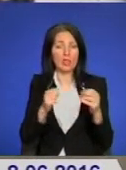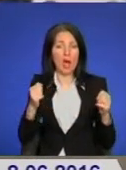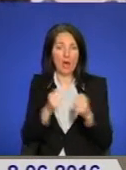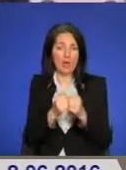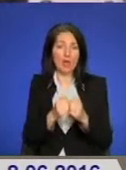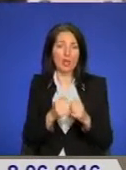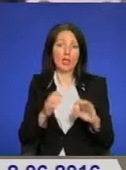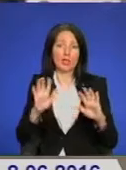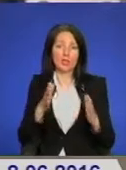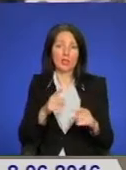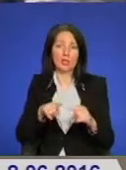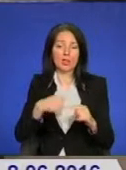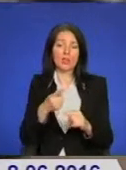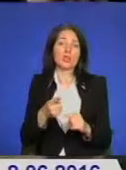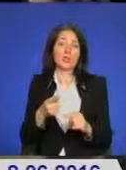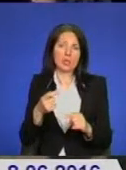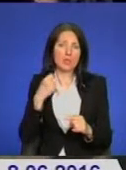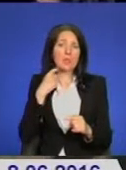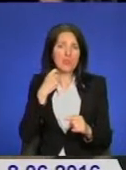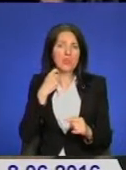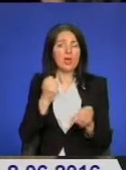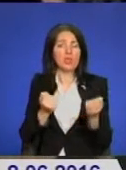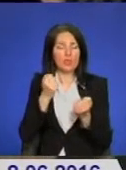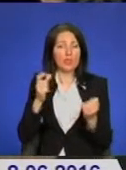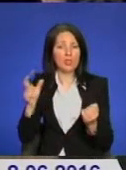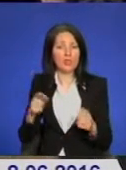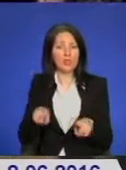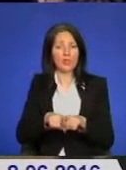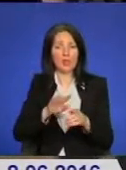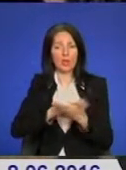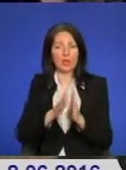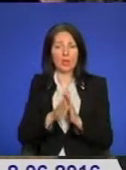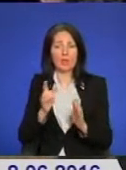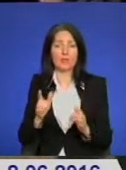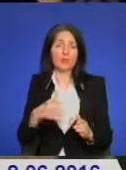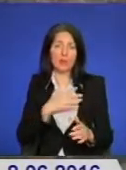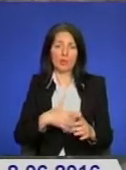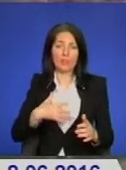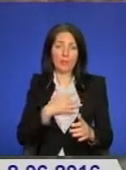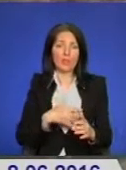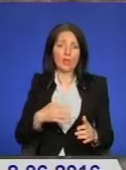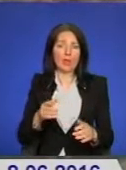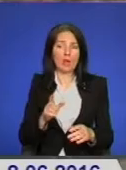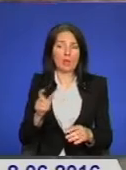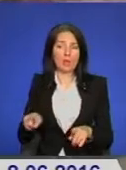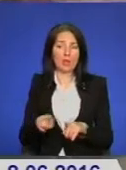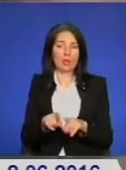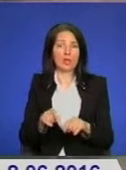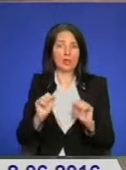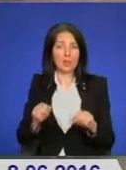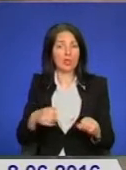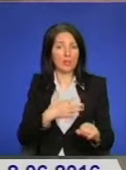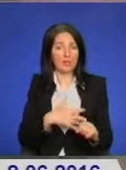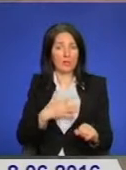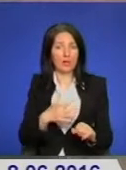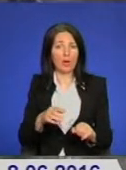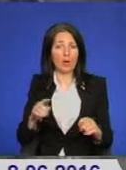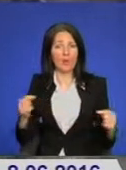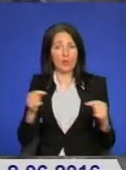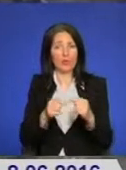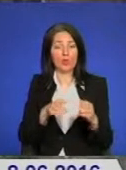поліції кажуть, такий випадок не поодинокий. Хоча наїзду чи ДТП у даній ситуації скоєно не було, та за останні 3